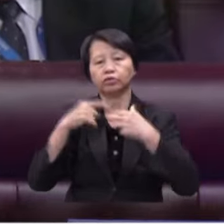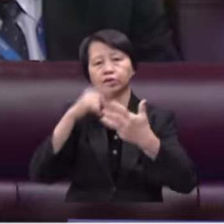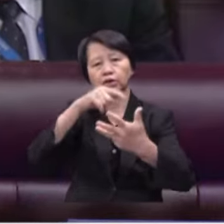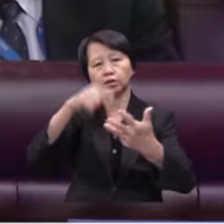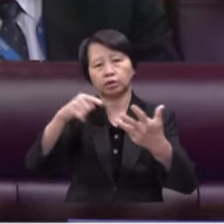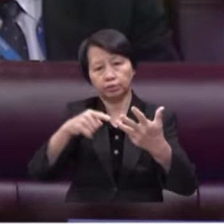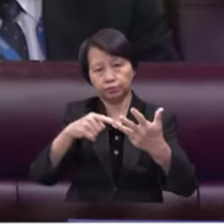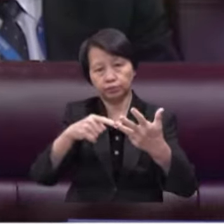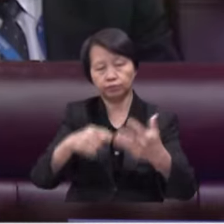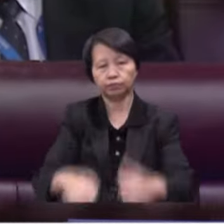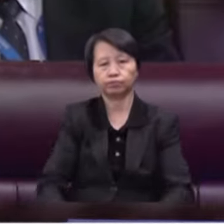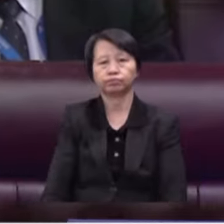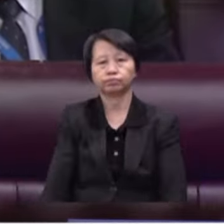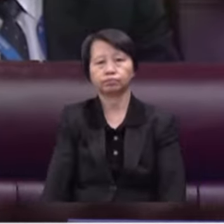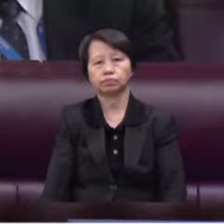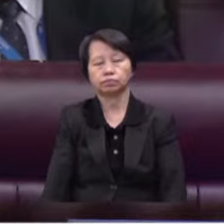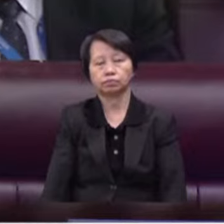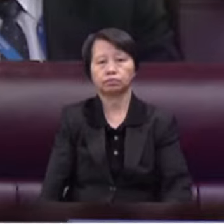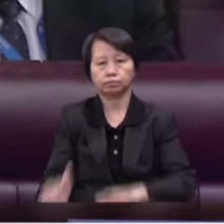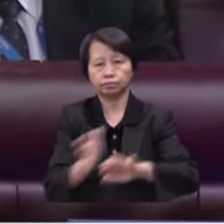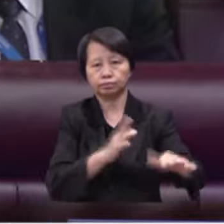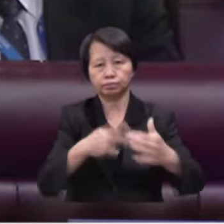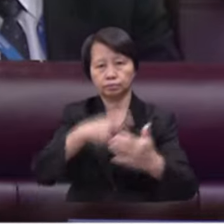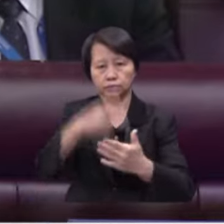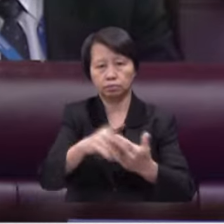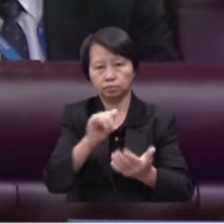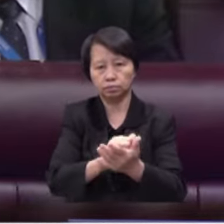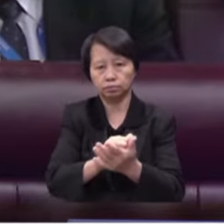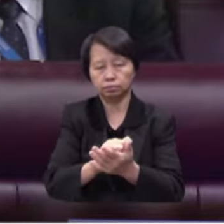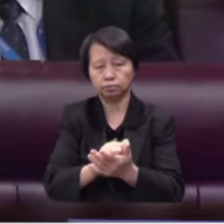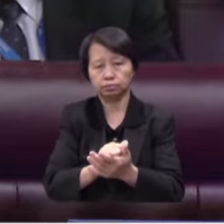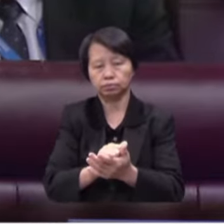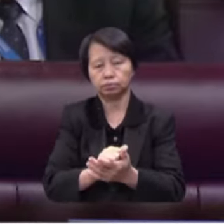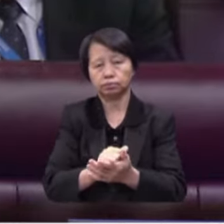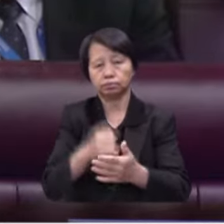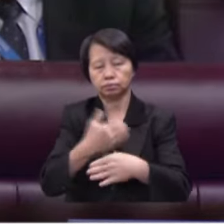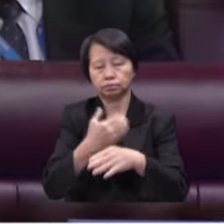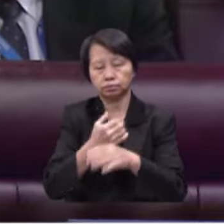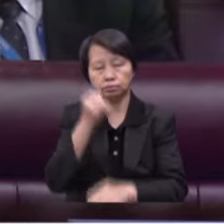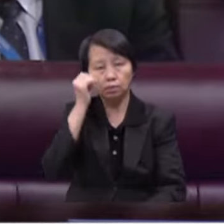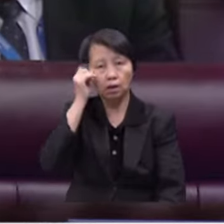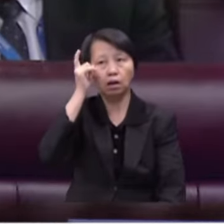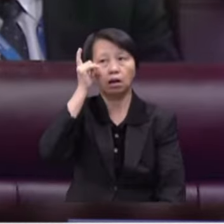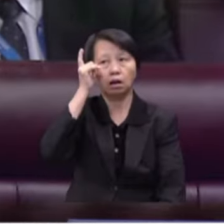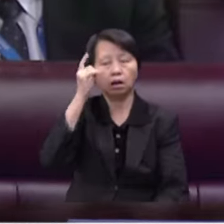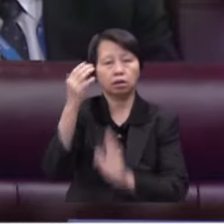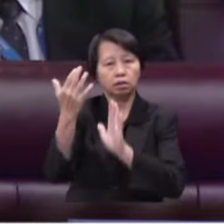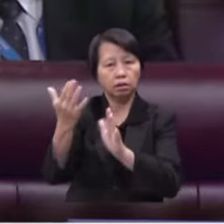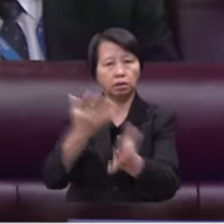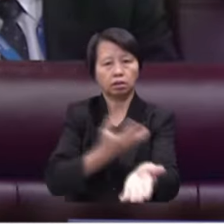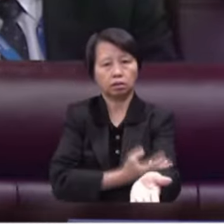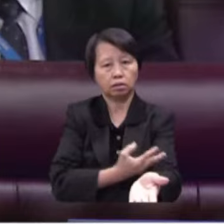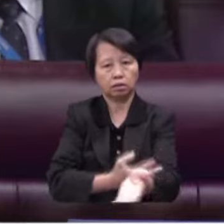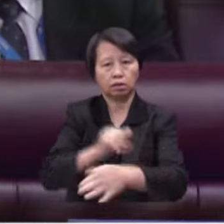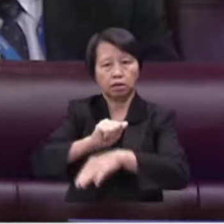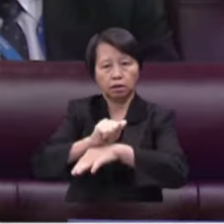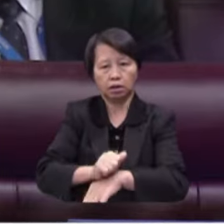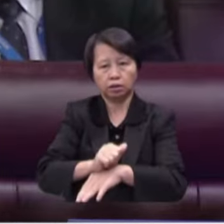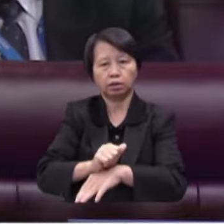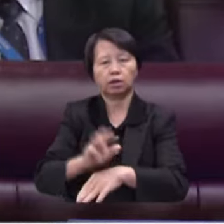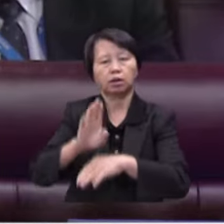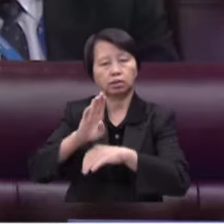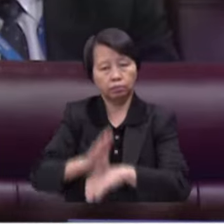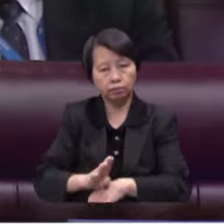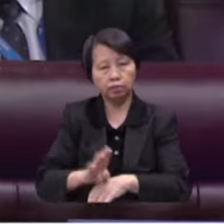selain daripada melalui inisiatif ini urusan kita program-program bentuk kesejahteraan terhadap warisan adat dan budaya ini